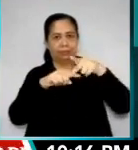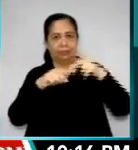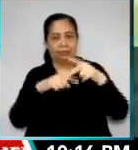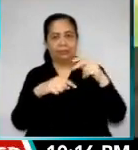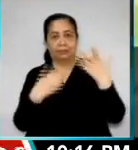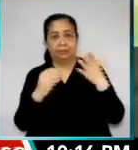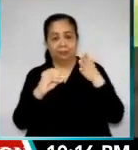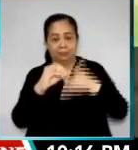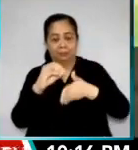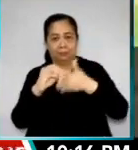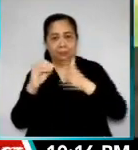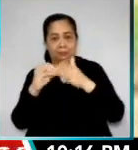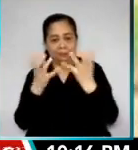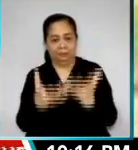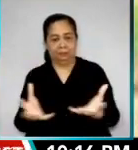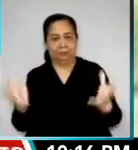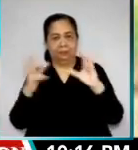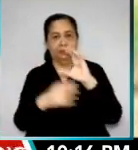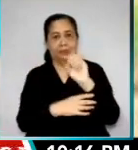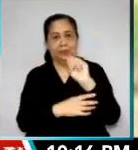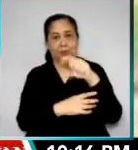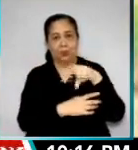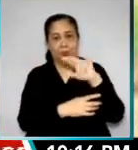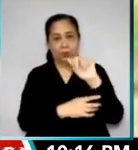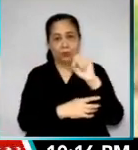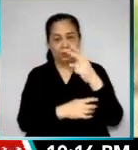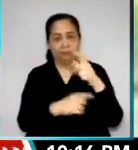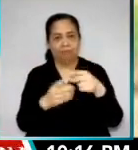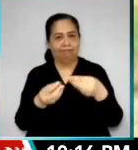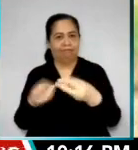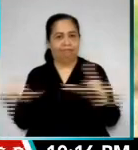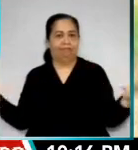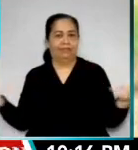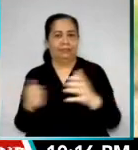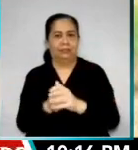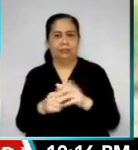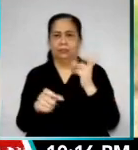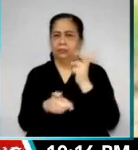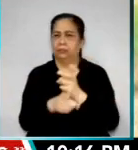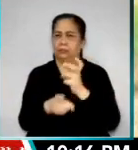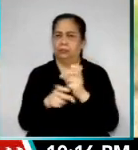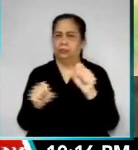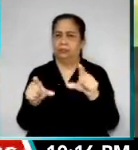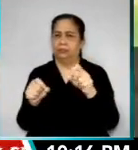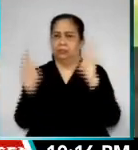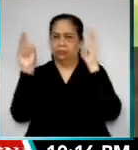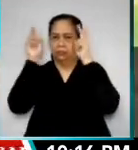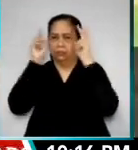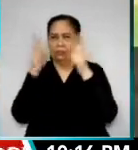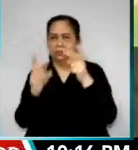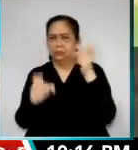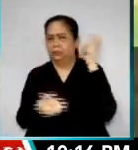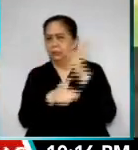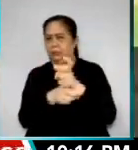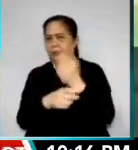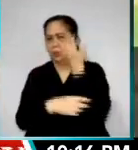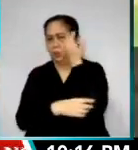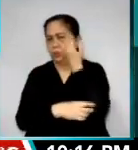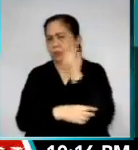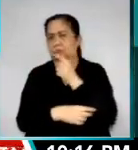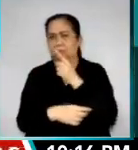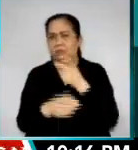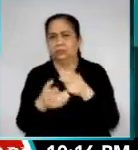ibinigay. Malaking hirap po kasi yung pagbibentahan namin ng gulay, pag minsan napakahirap kasi kulang na kulang ang tao na